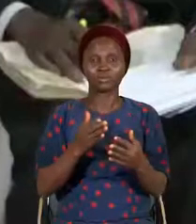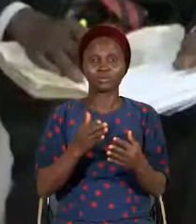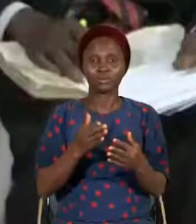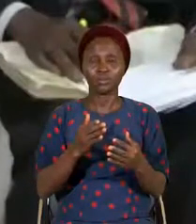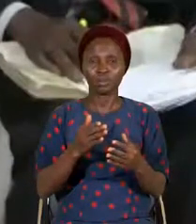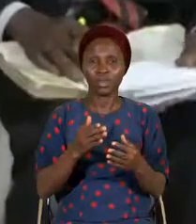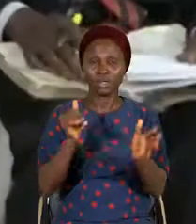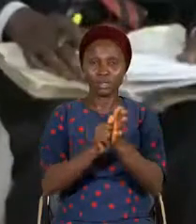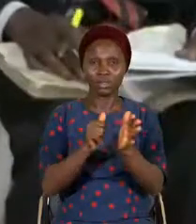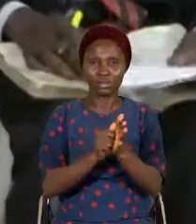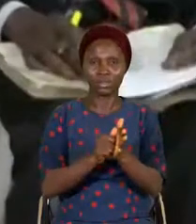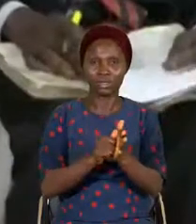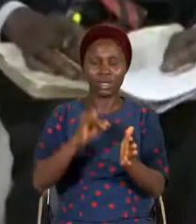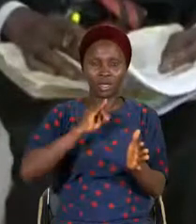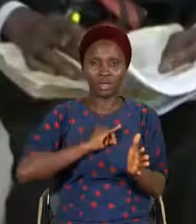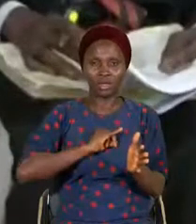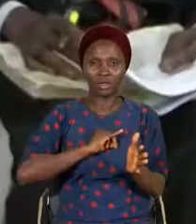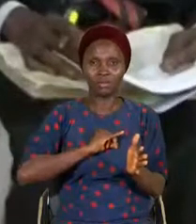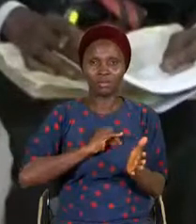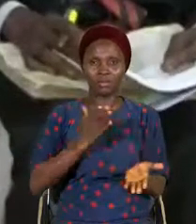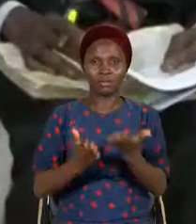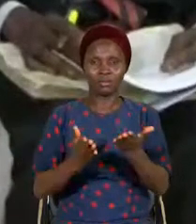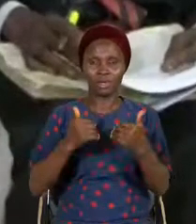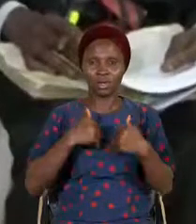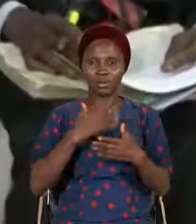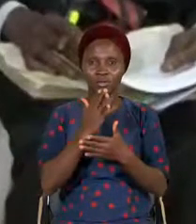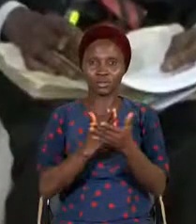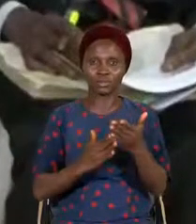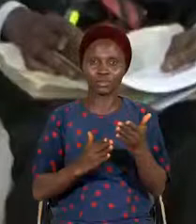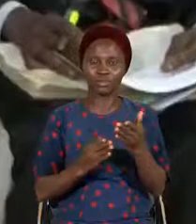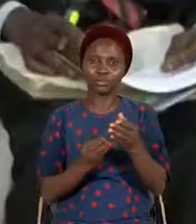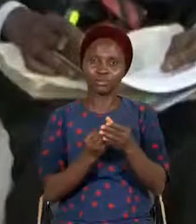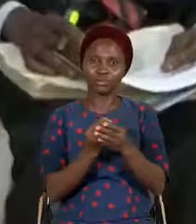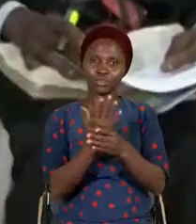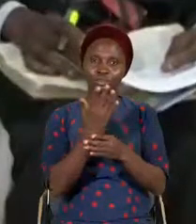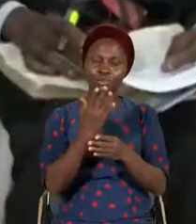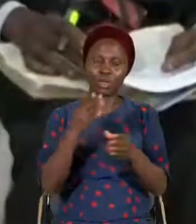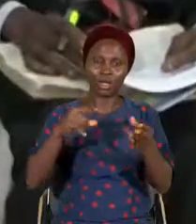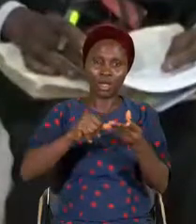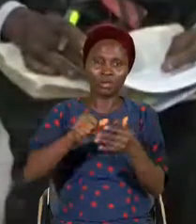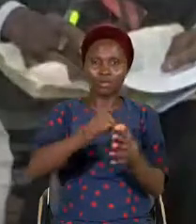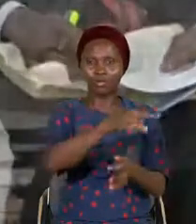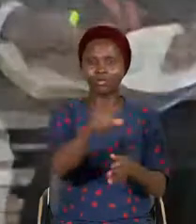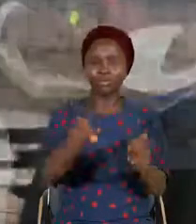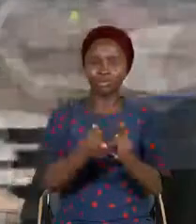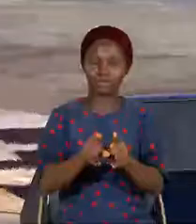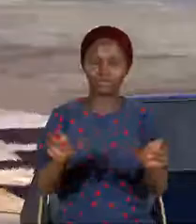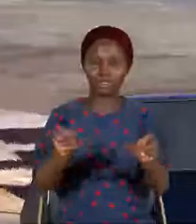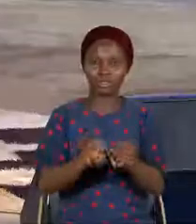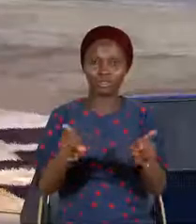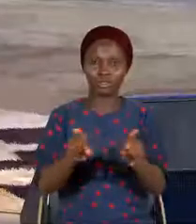voir afin de recueillir quelques fruits parmi vous, comme parmi les autres nations. Mais j'en ai